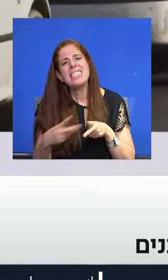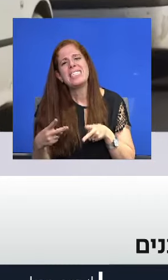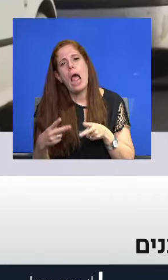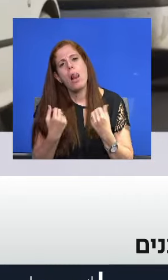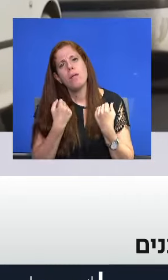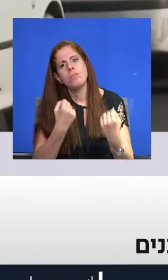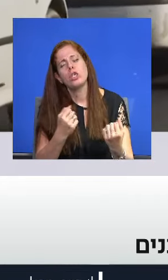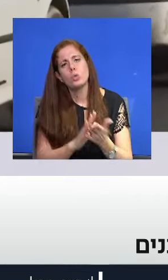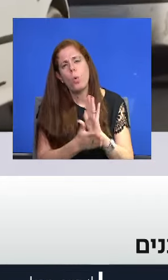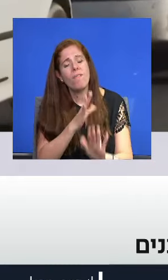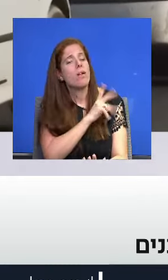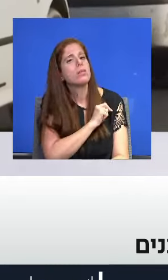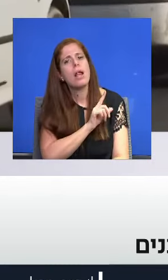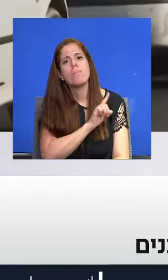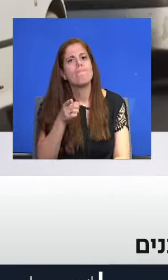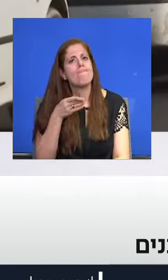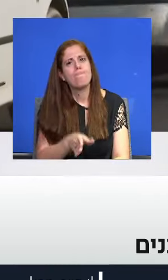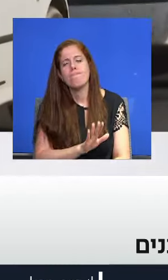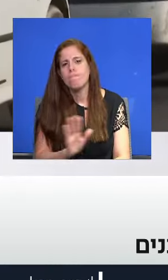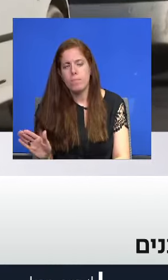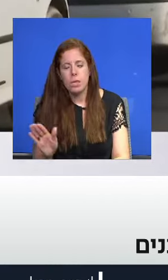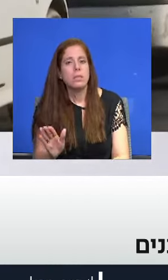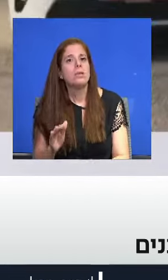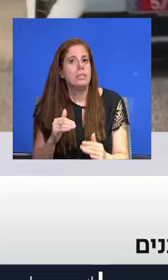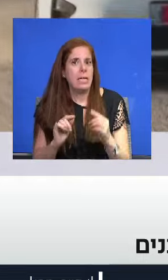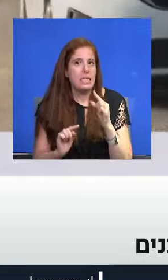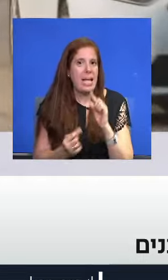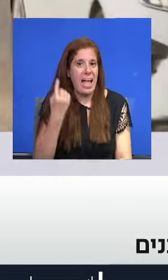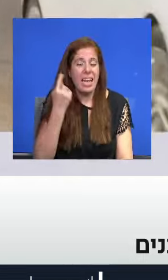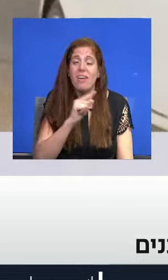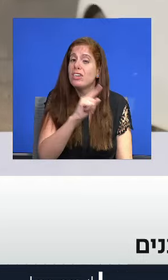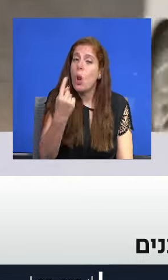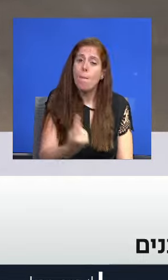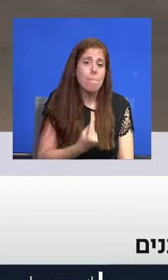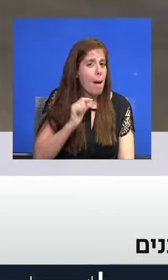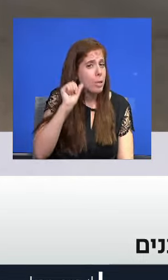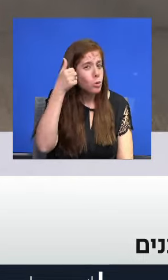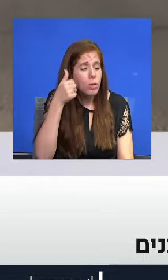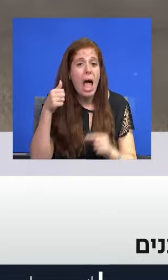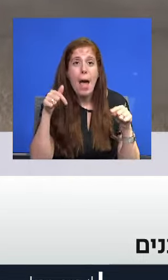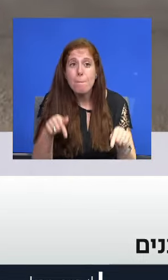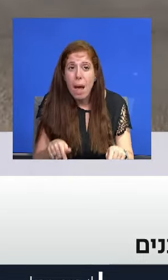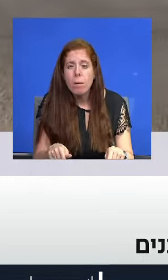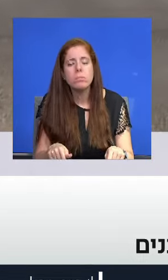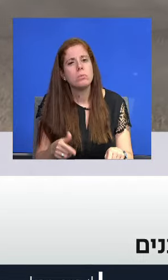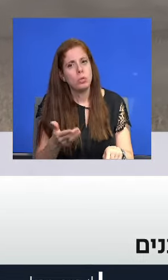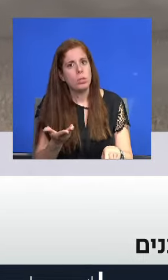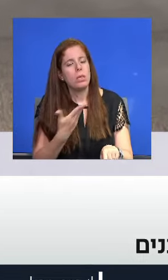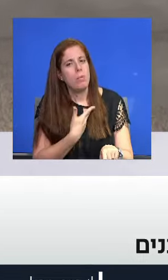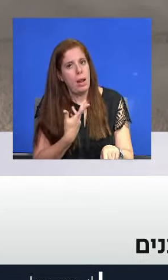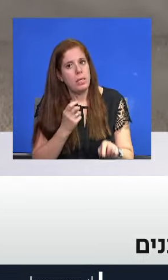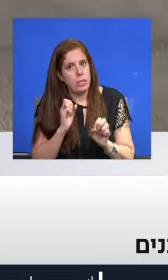צעד די חריג, אבל זו בכלל לא הפעם הראשונה שזה קורה. הפעם זה פשוט קיבל קצת יותר